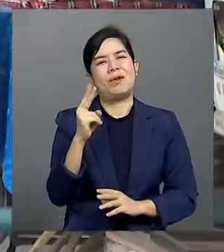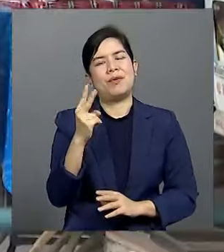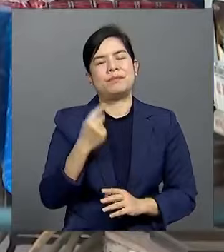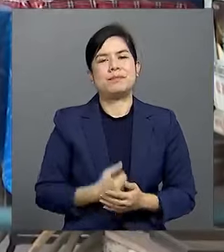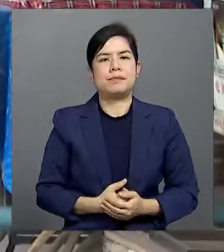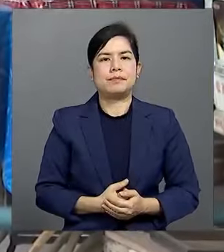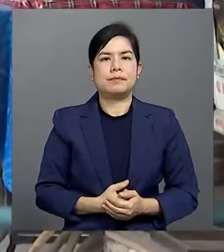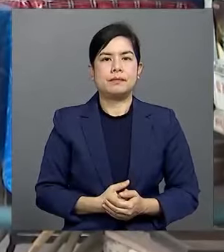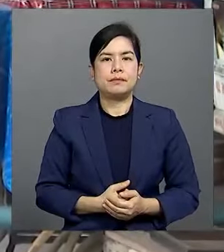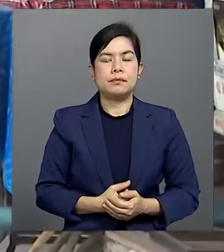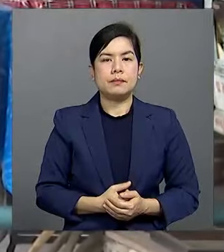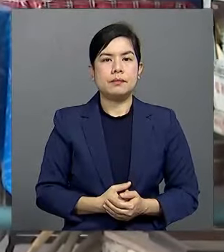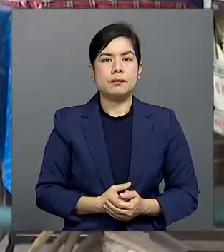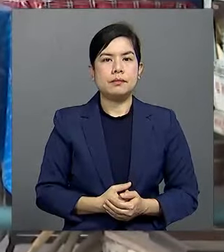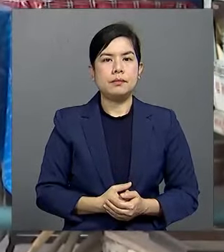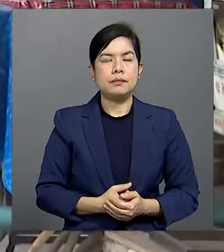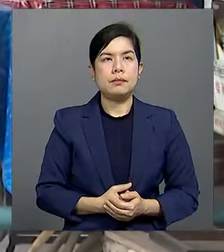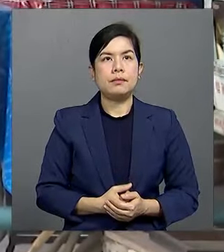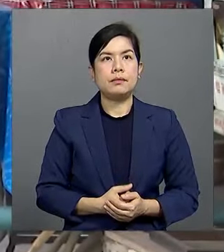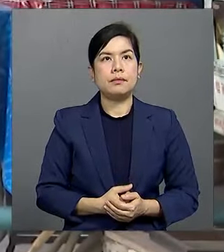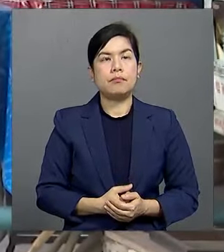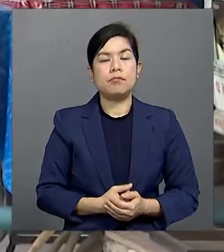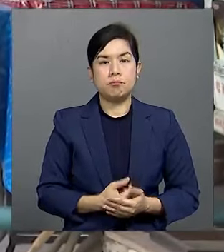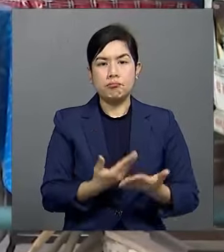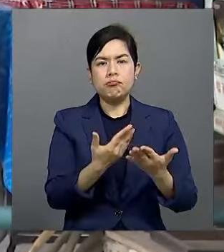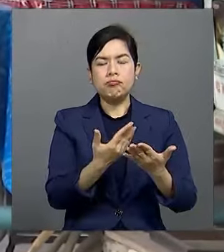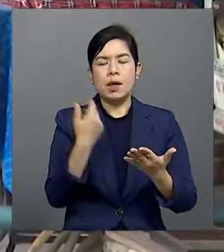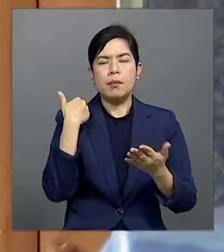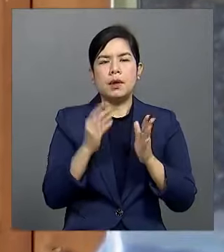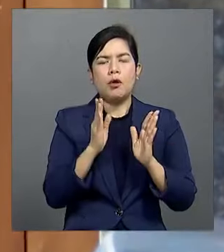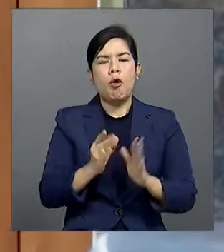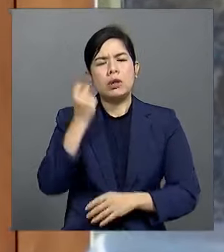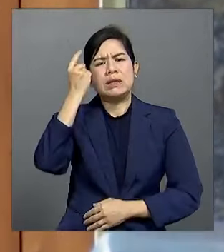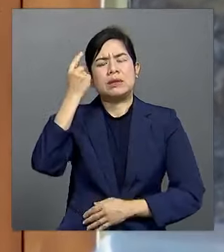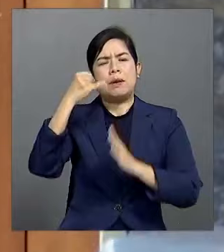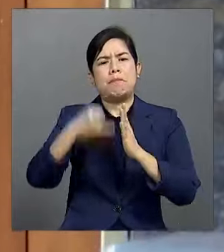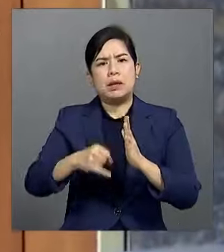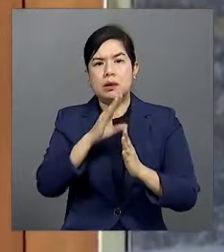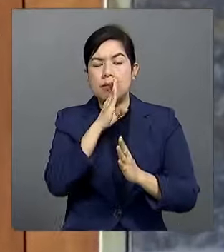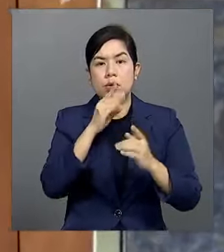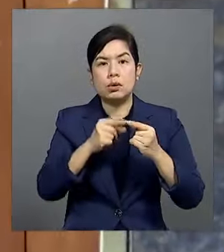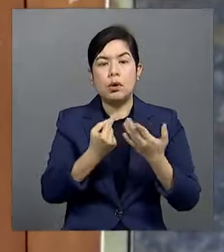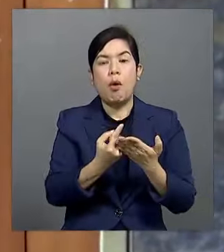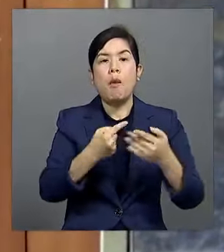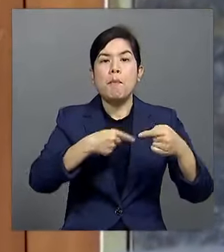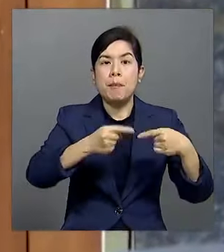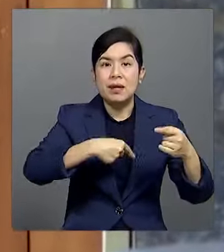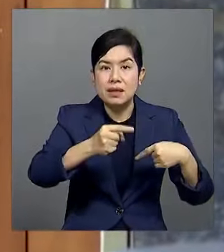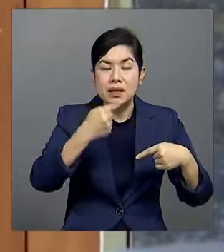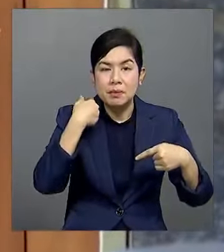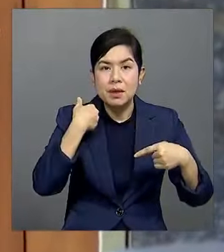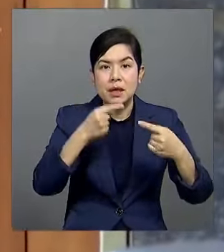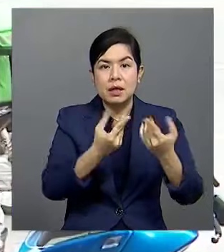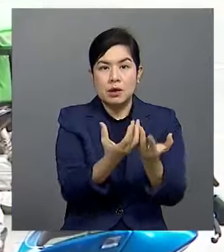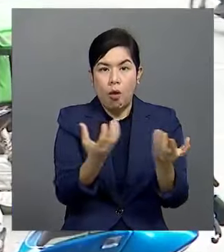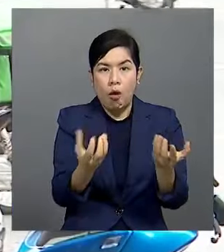ค่ะ ทั้งนี้มีความเข้าใจผิดว่ายิ่งใช้พลาสติกห่อหุ้มอาหารและสินค้าต่างๆให้หนาแ